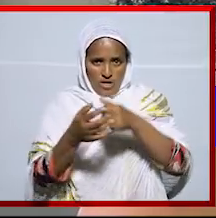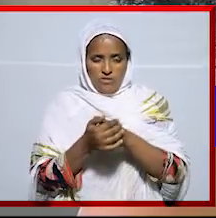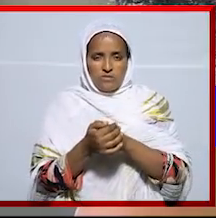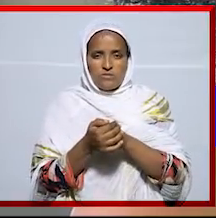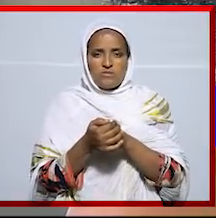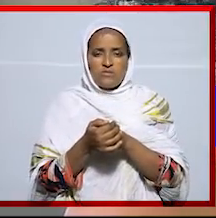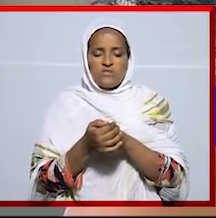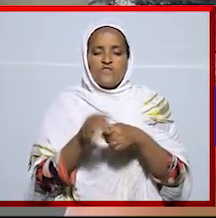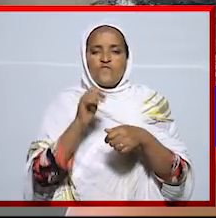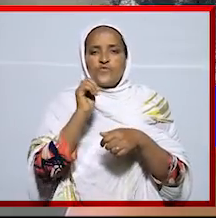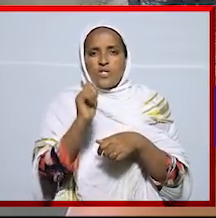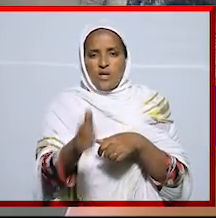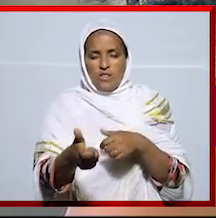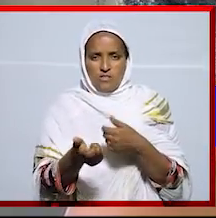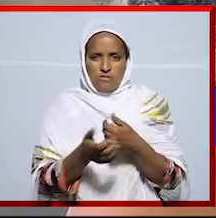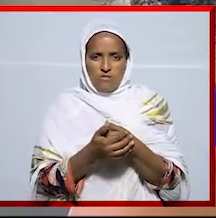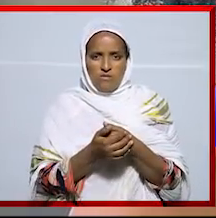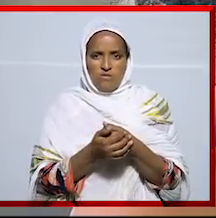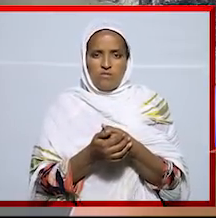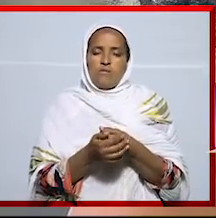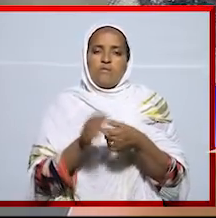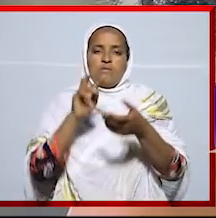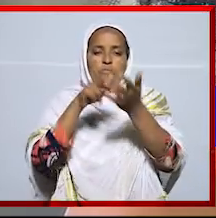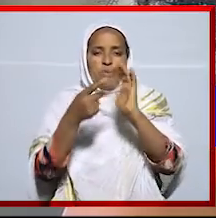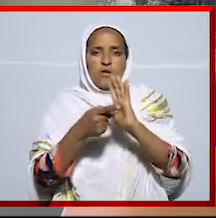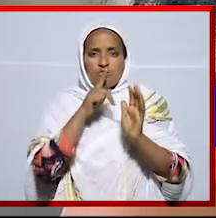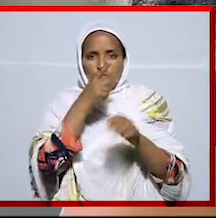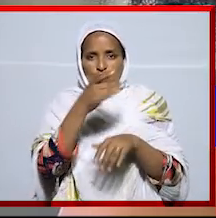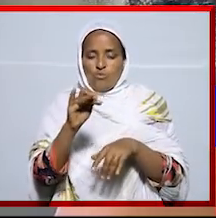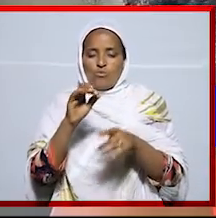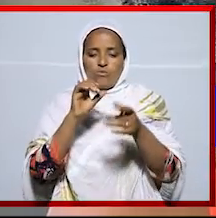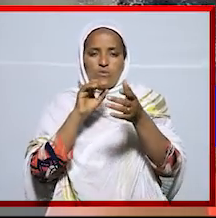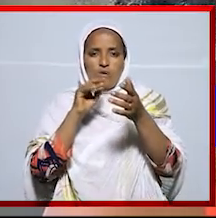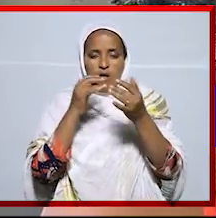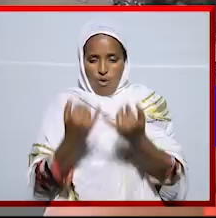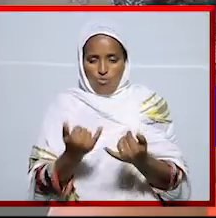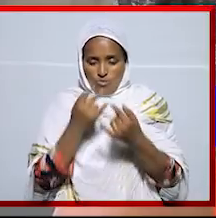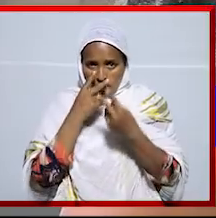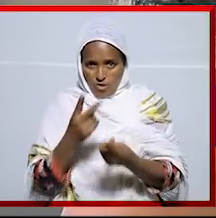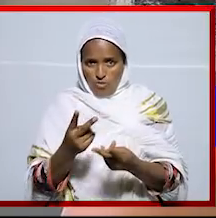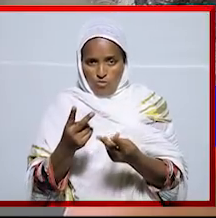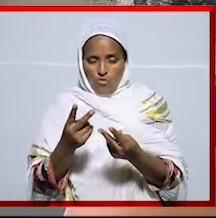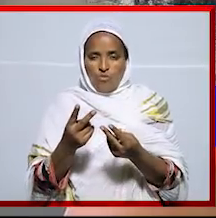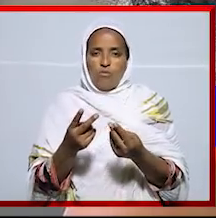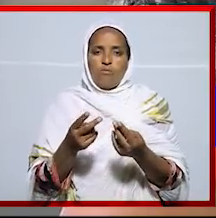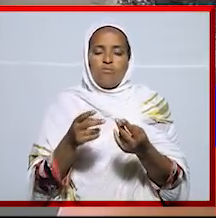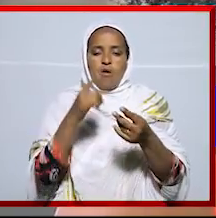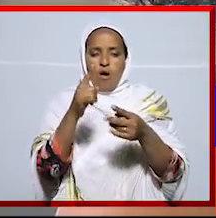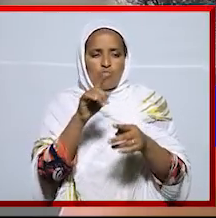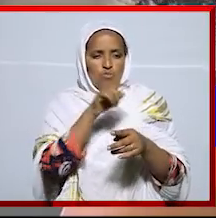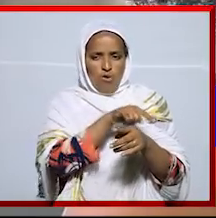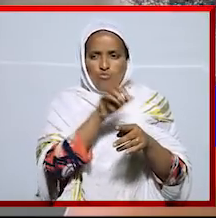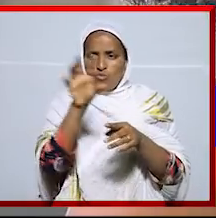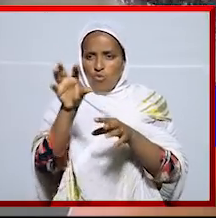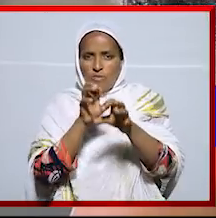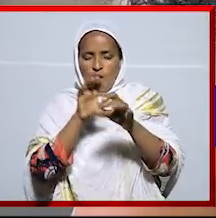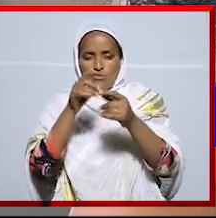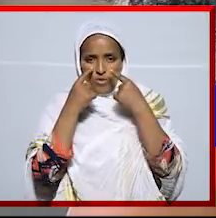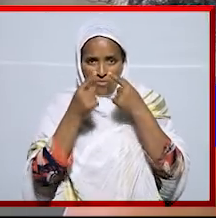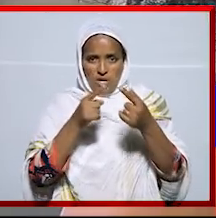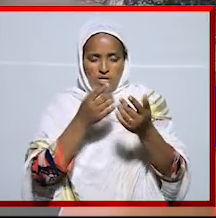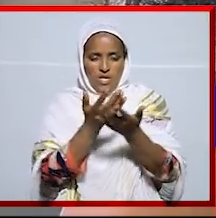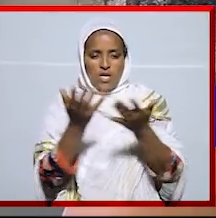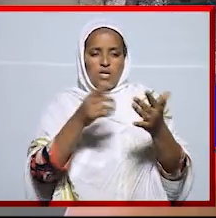የማምጣት ፍጥነት ነው። አሁን ደግሞ እንጂ አሁን ላይ እንደሚታየው ከአንዱ የአንዱን ገልብጦ ወይም